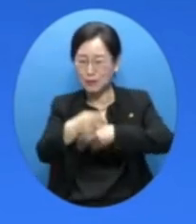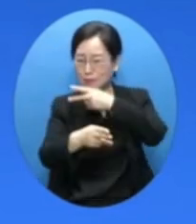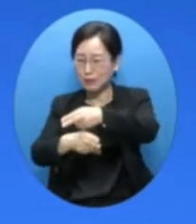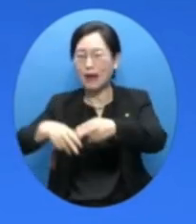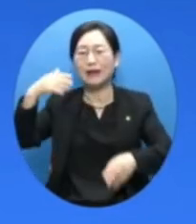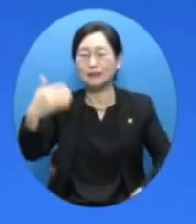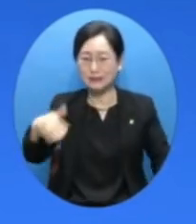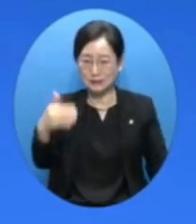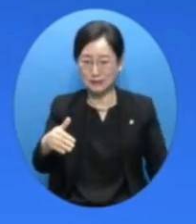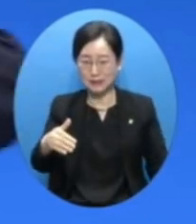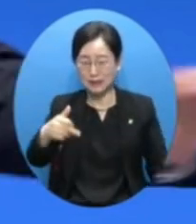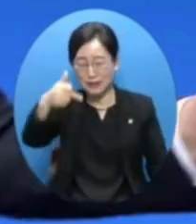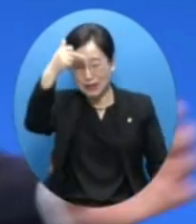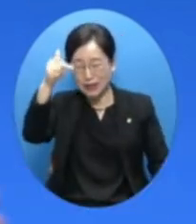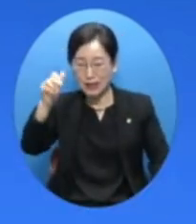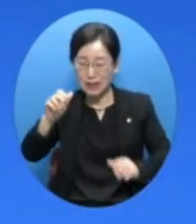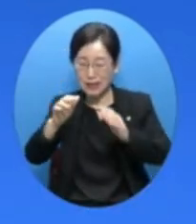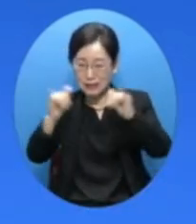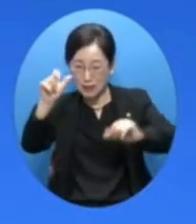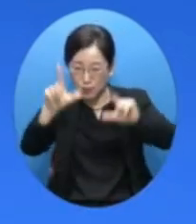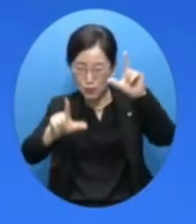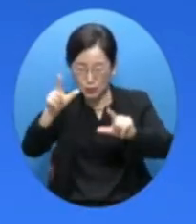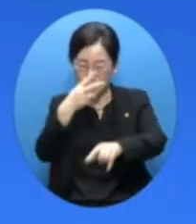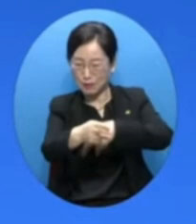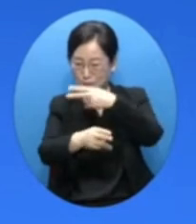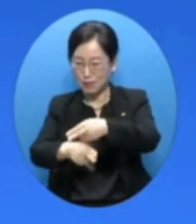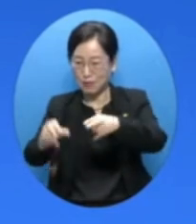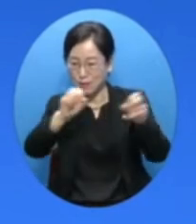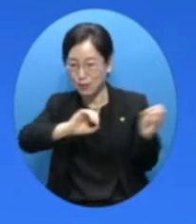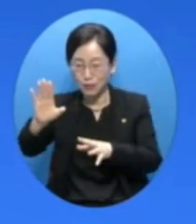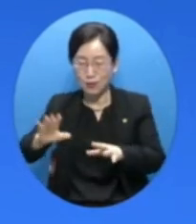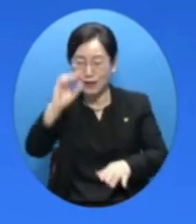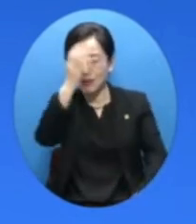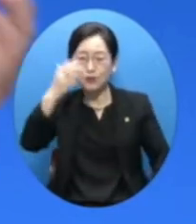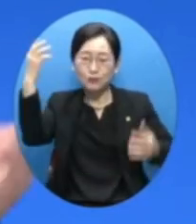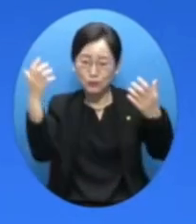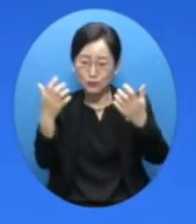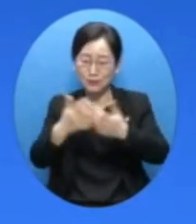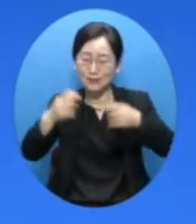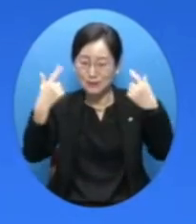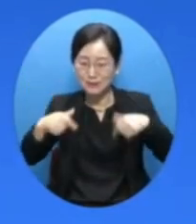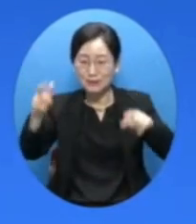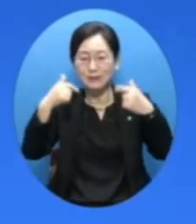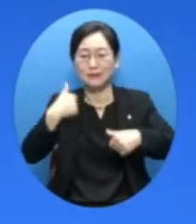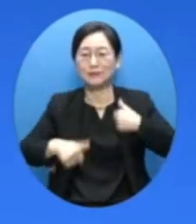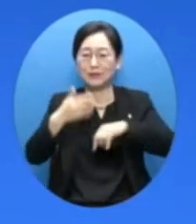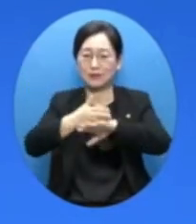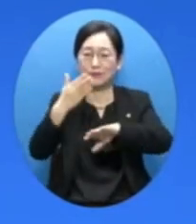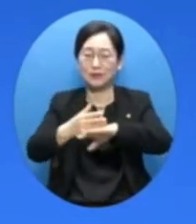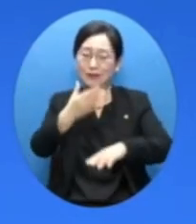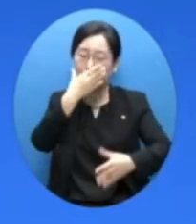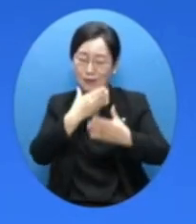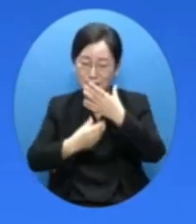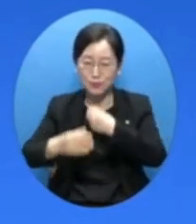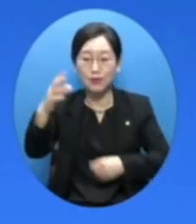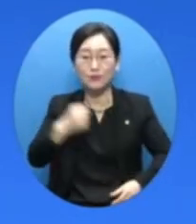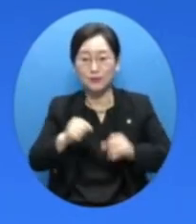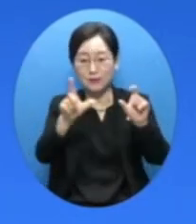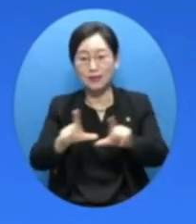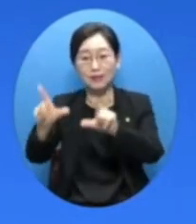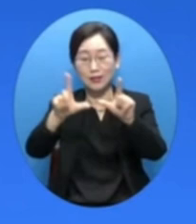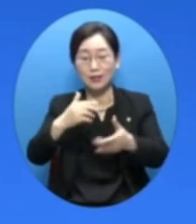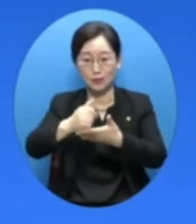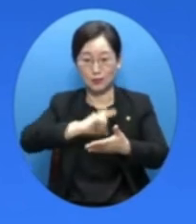것입니다. 옛사람의 모습을 다 내던져 버리고 성령으로 늘 충만해서 늘 기뻐하고 감사하고 행복한 삶을 살아가는 여러분보다